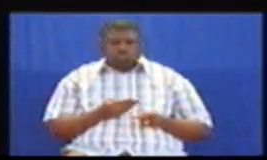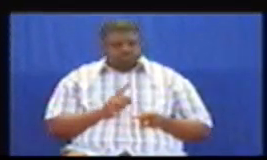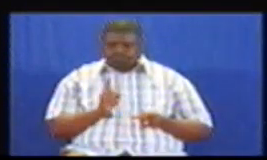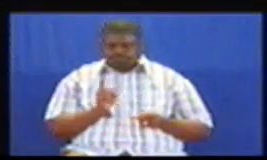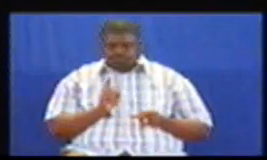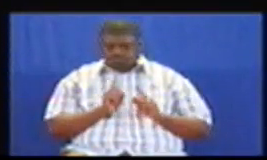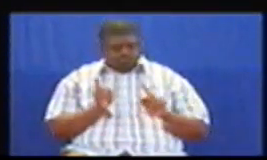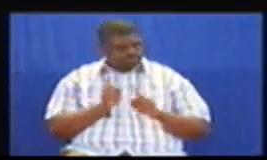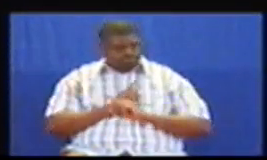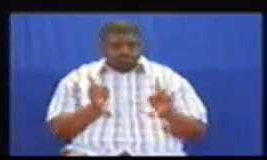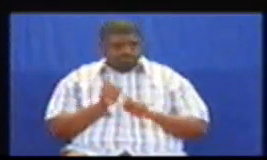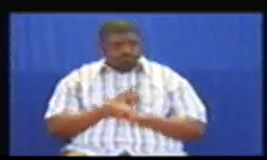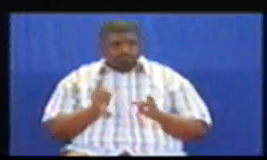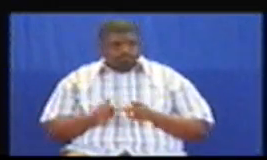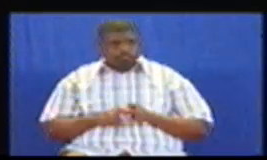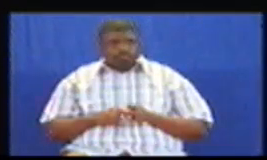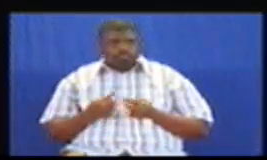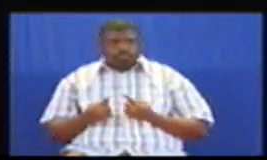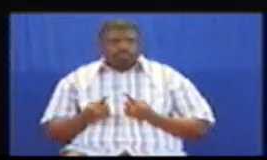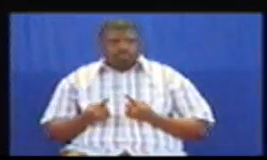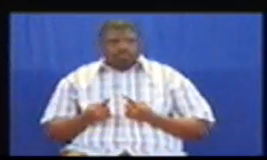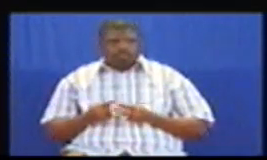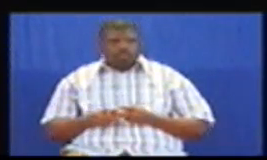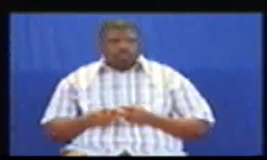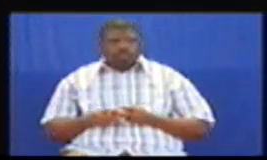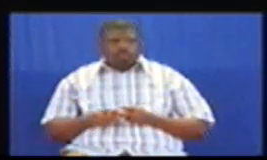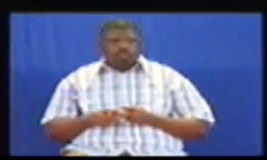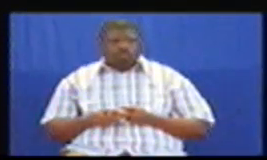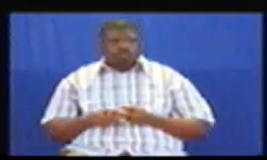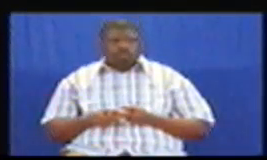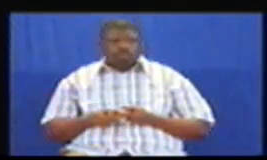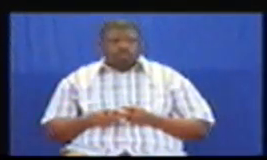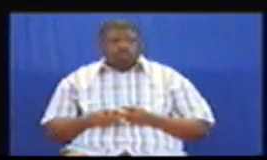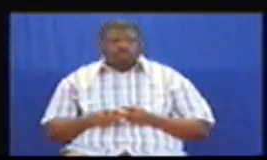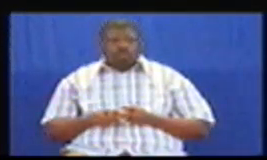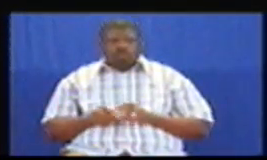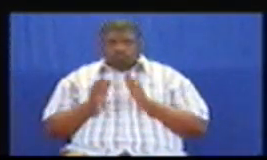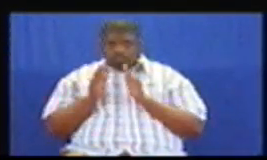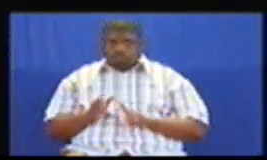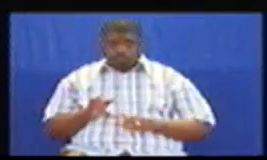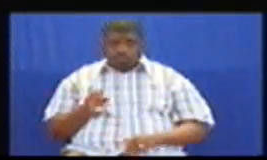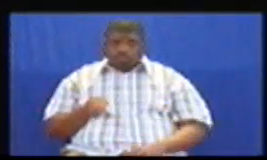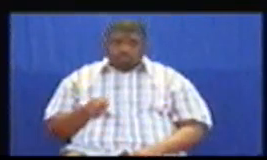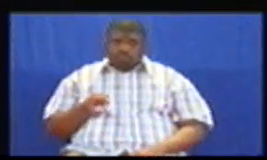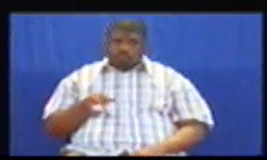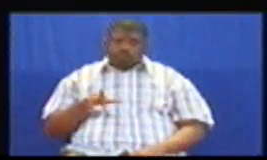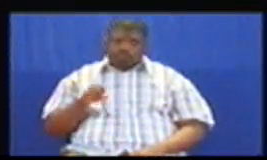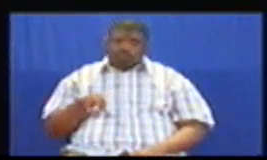Hazipelekwi mkononi. Kwa hiyo nilimshangaa sana Mheshimiwa Mbilinyi kwa kusema